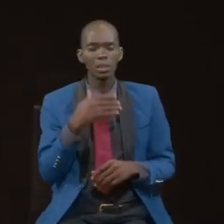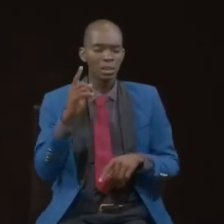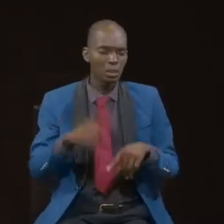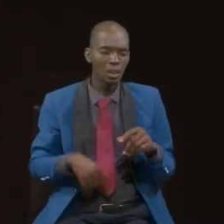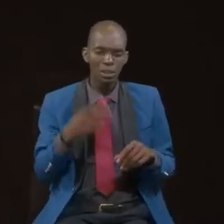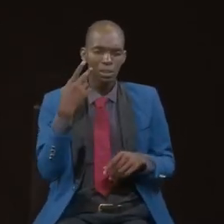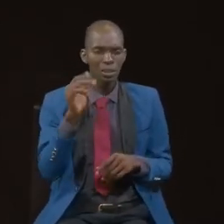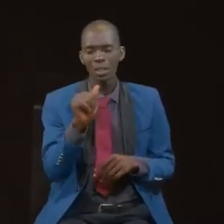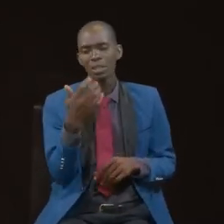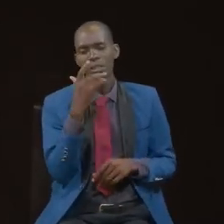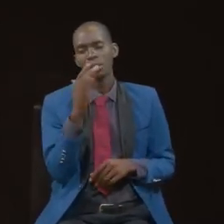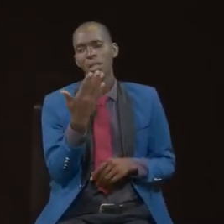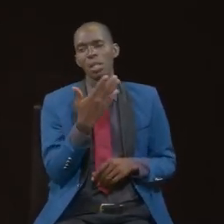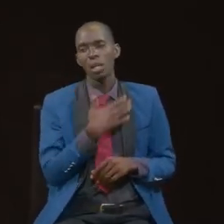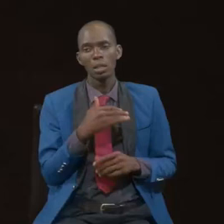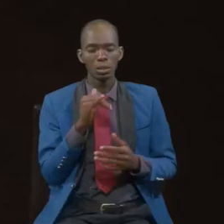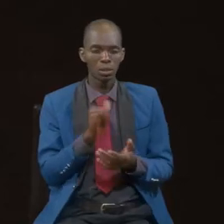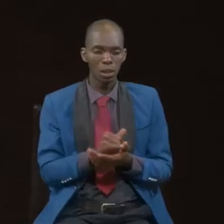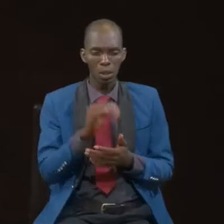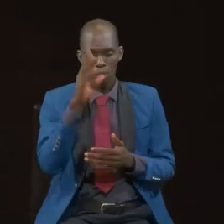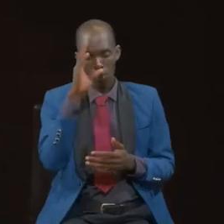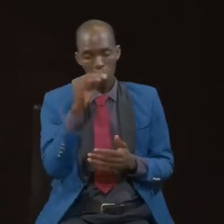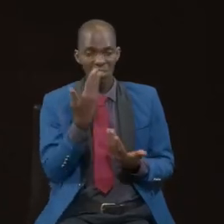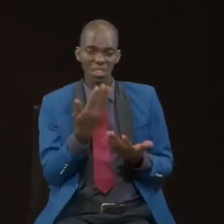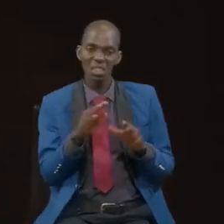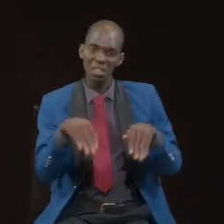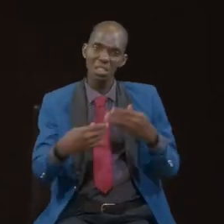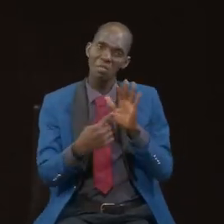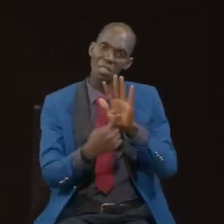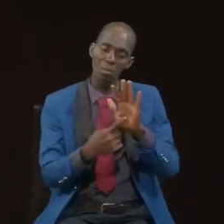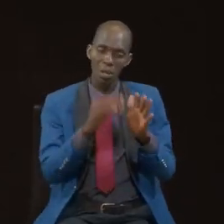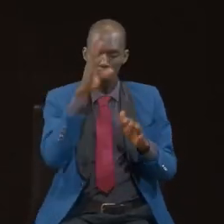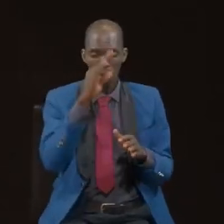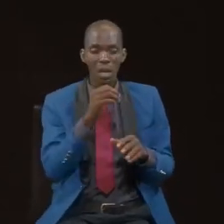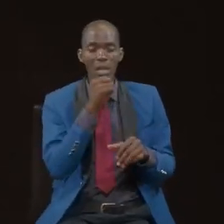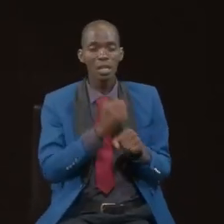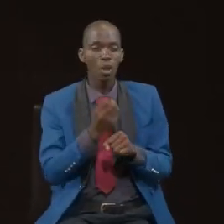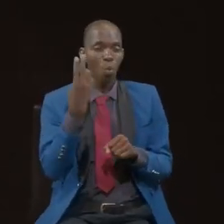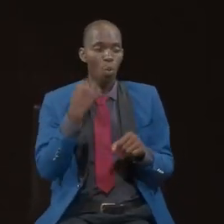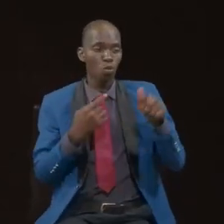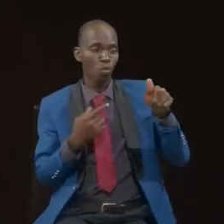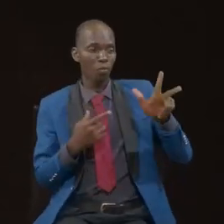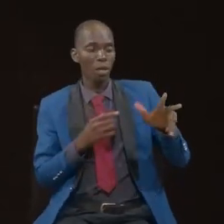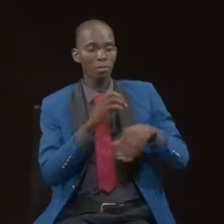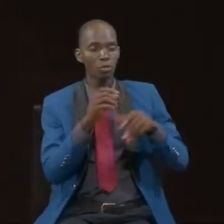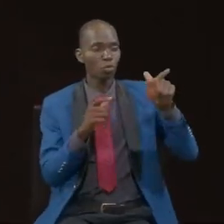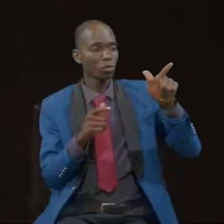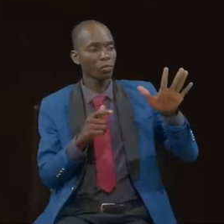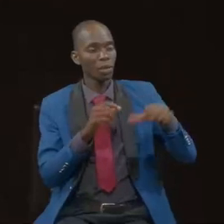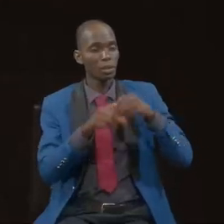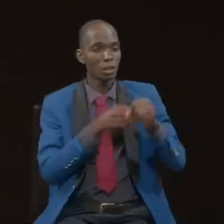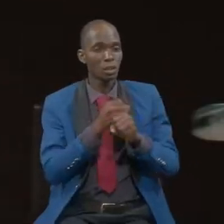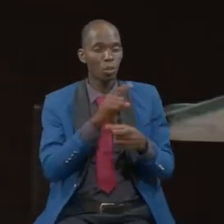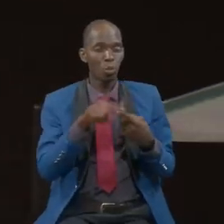pens imagine une personne qui entre là à 25 ans et était sorti à l'âge de